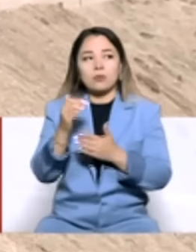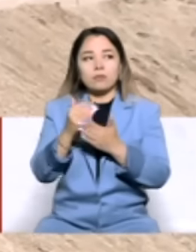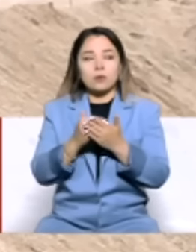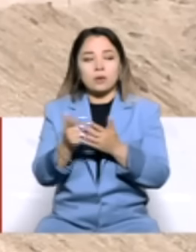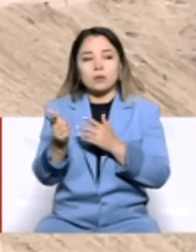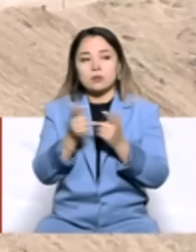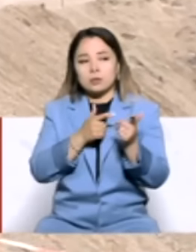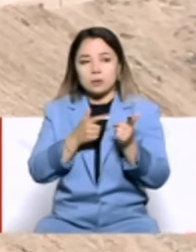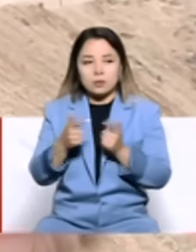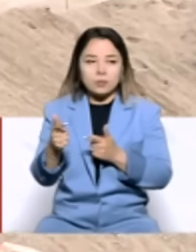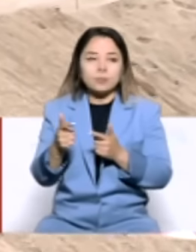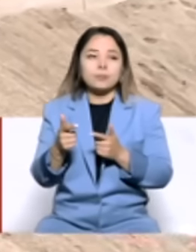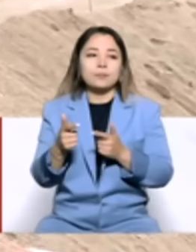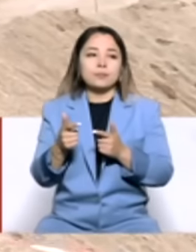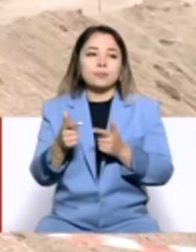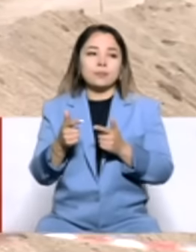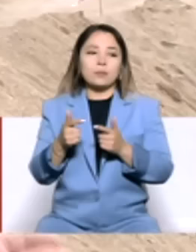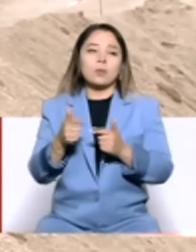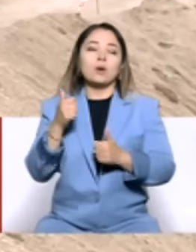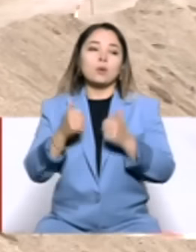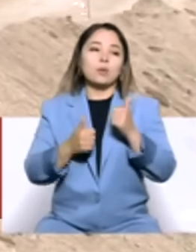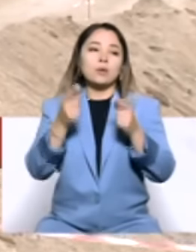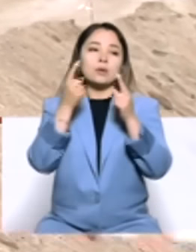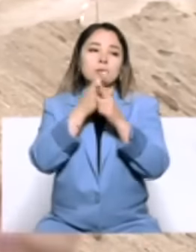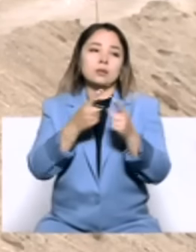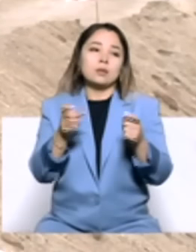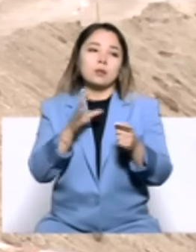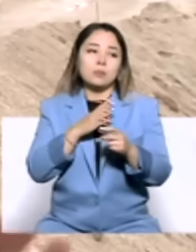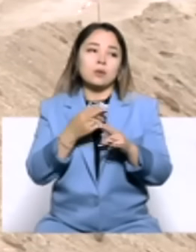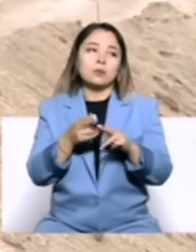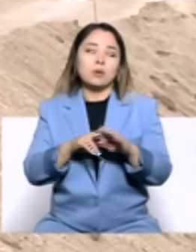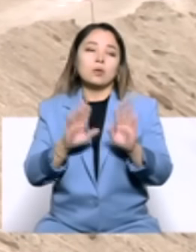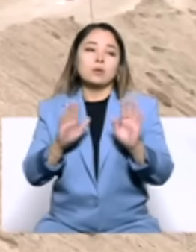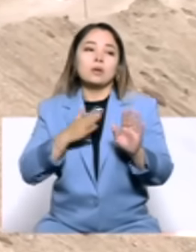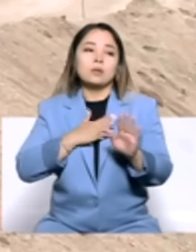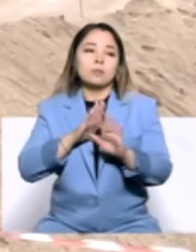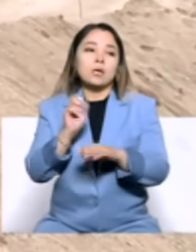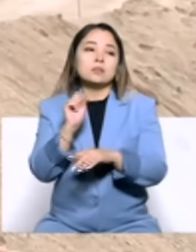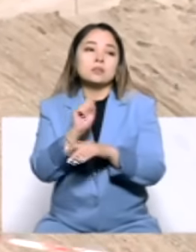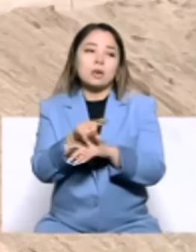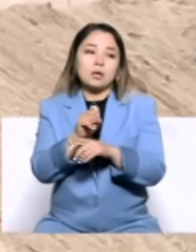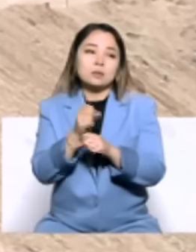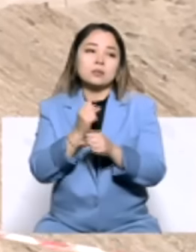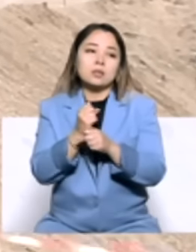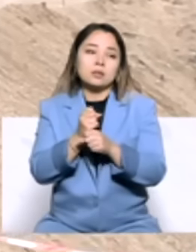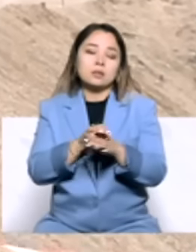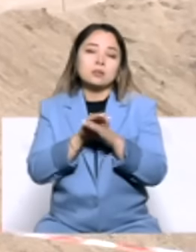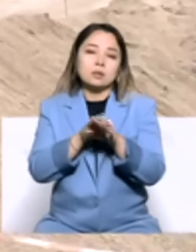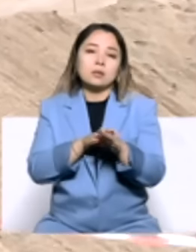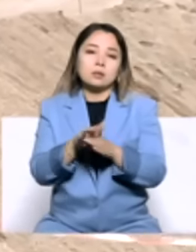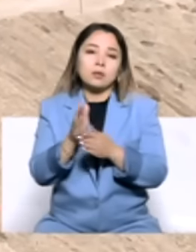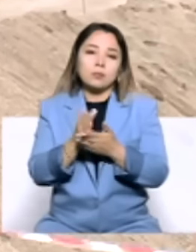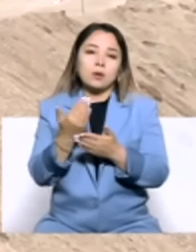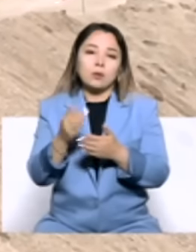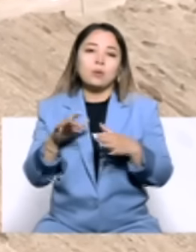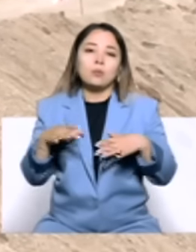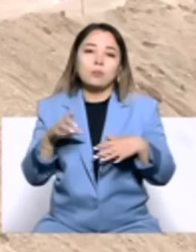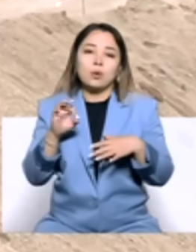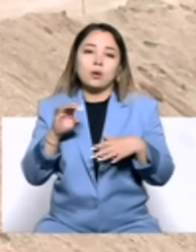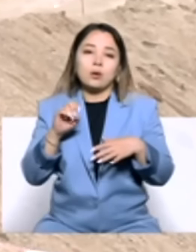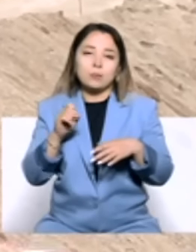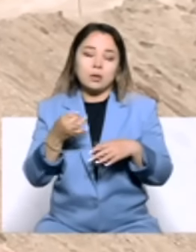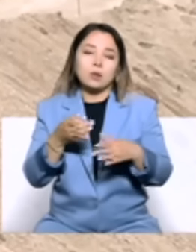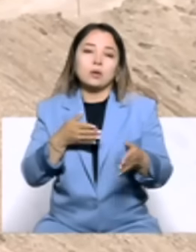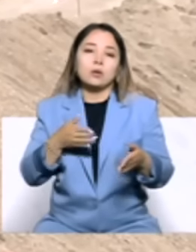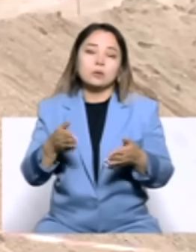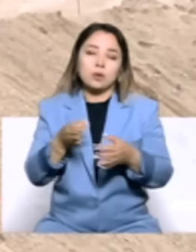экспертиза дайын. Иә. Конкурс объявлять етеді. Ол только біз емес, заказчик ол болады, Бурабай ауданының жолдар